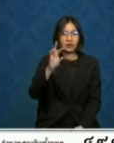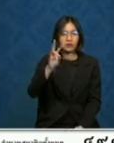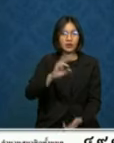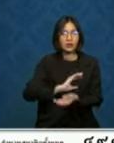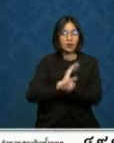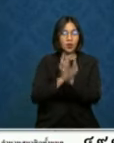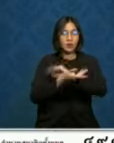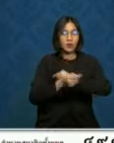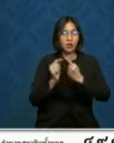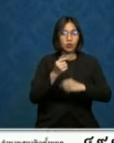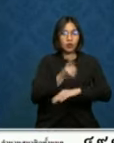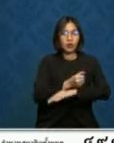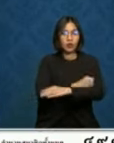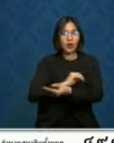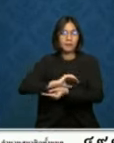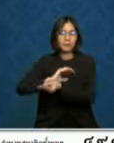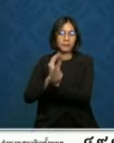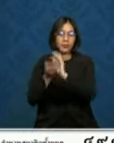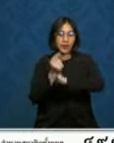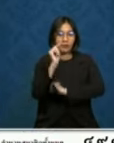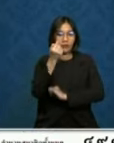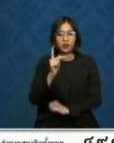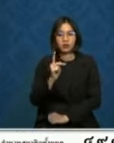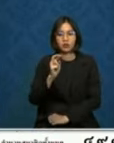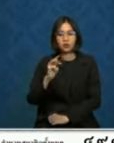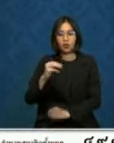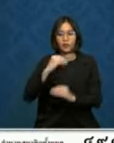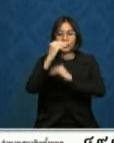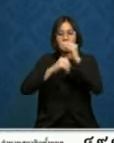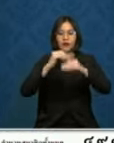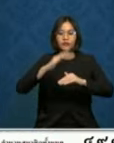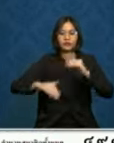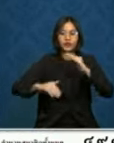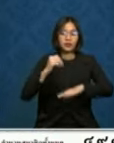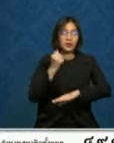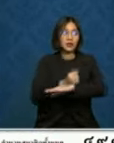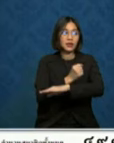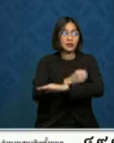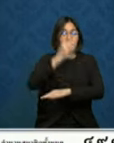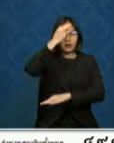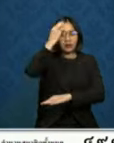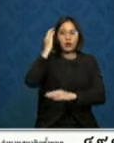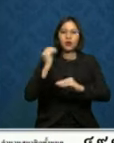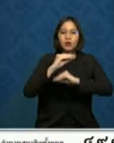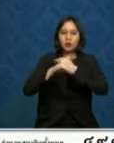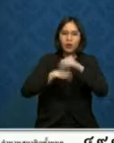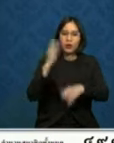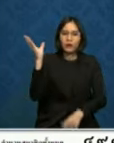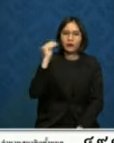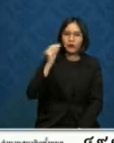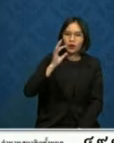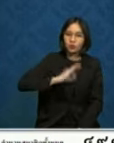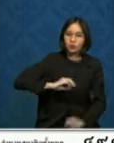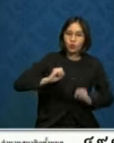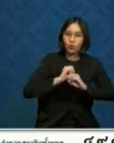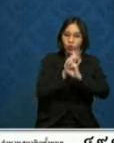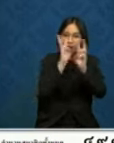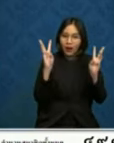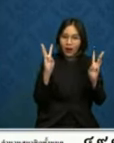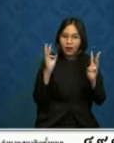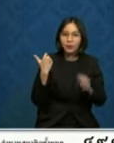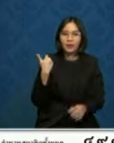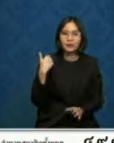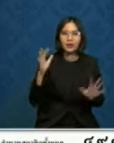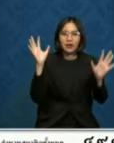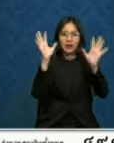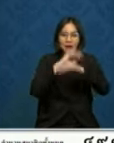มผลิตภาพแรงงานไทยของกรมพัฒนาฝีมือแรงงานซึ่งโครงการฟังดูอลังการมากครับเหมือน